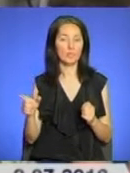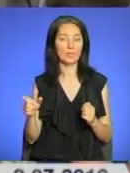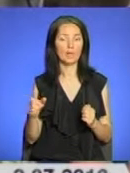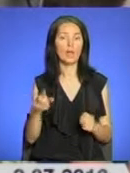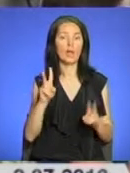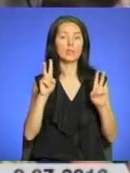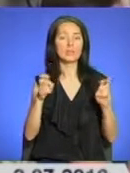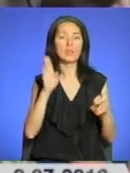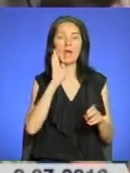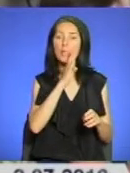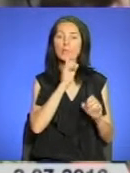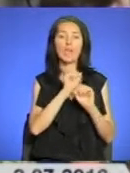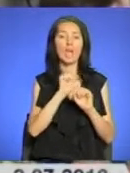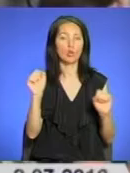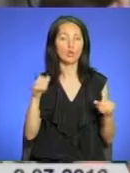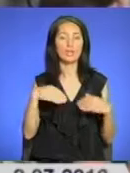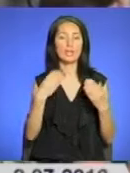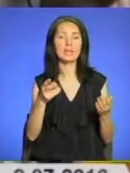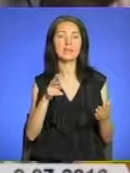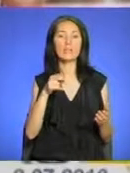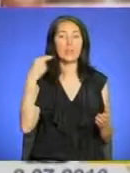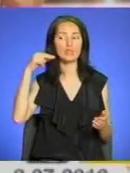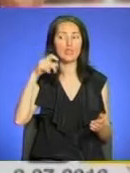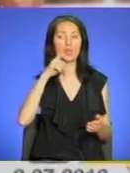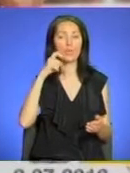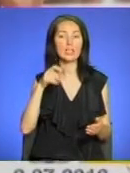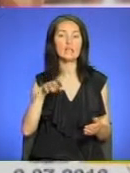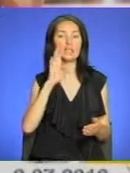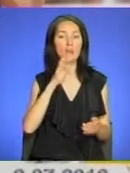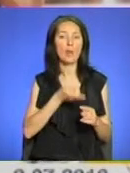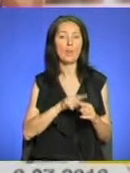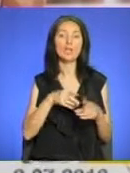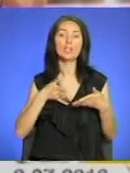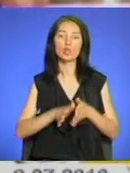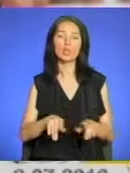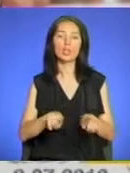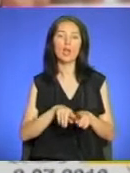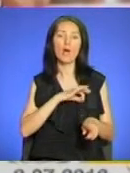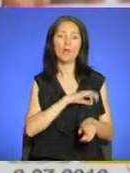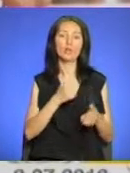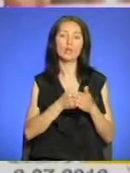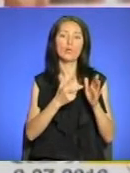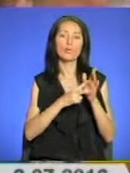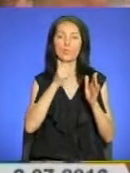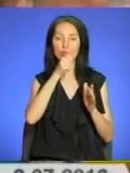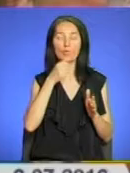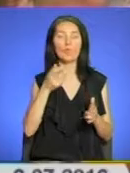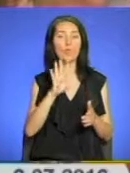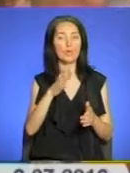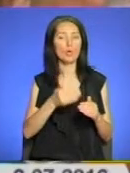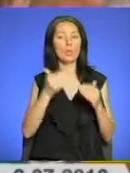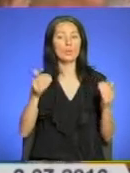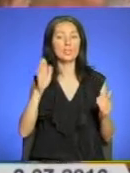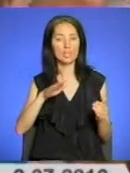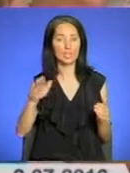Звання «Мати-героїня» надається президентом України жінкам, які народили та виховали до 8-річного віку 5 і більше дітей. Також